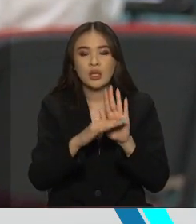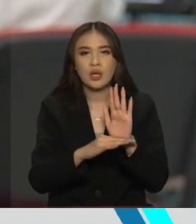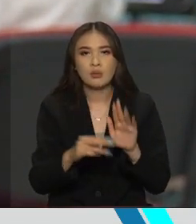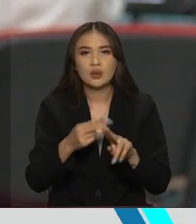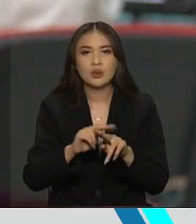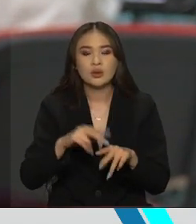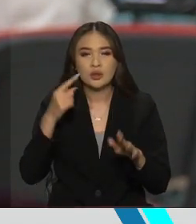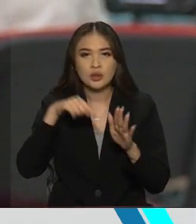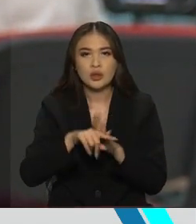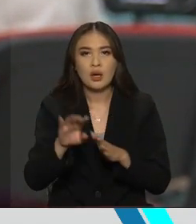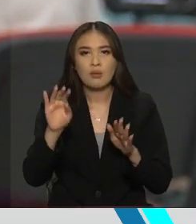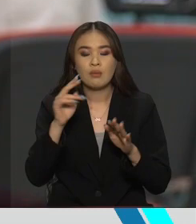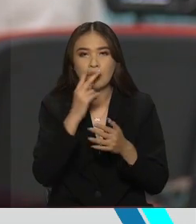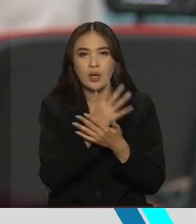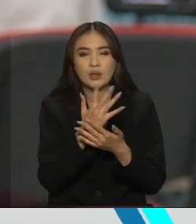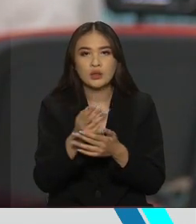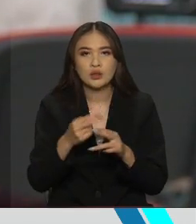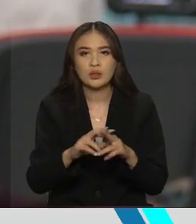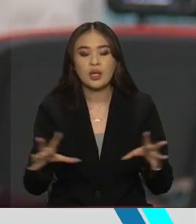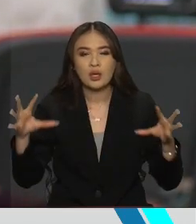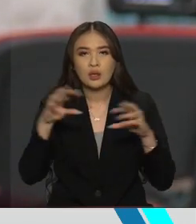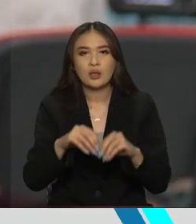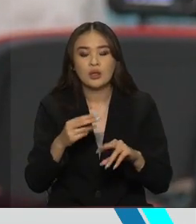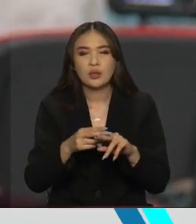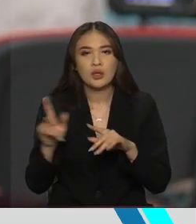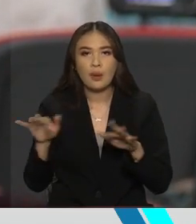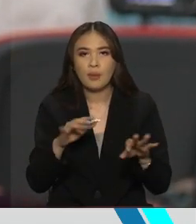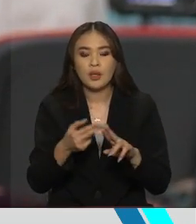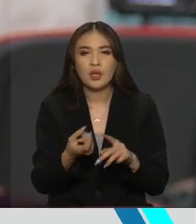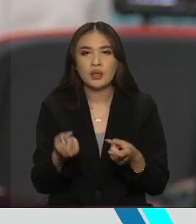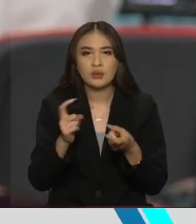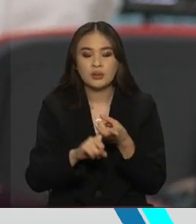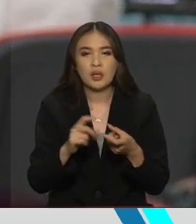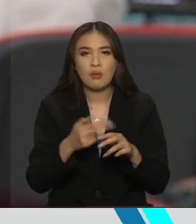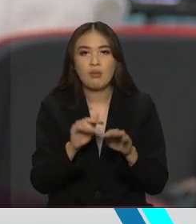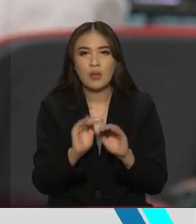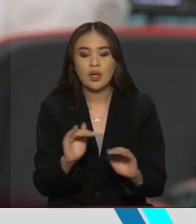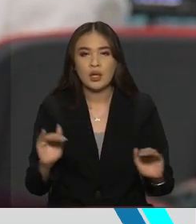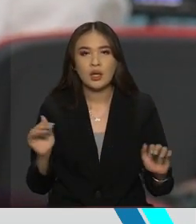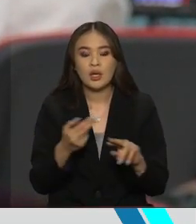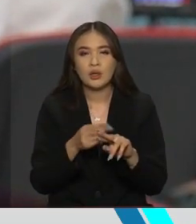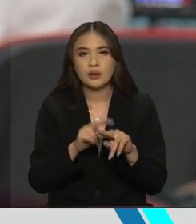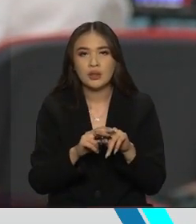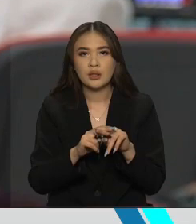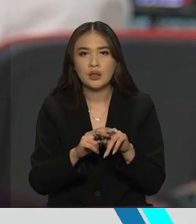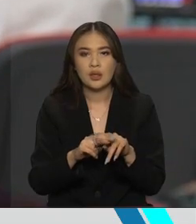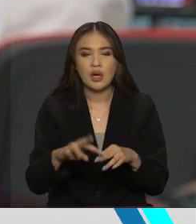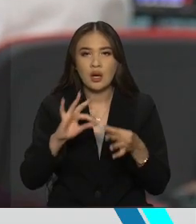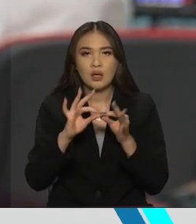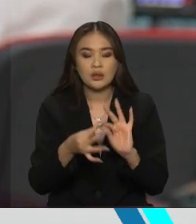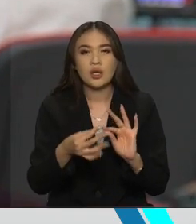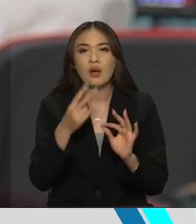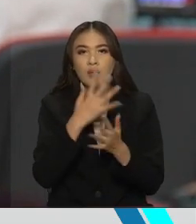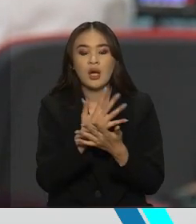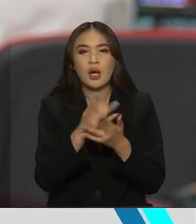ішінде программалау жүйелеріне енгіздіртіп, сол арқылы біз балаларға жаңағы ақпараттық жүйені